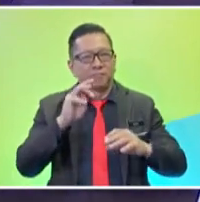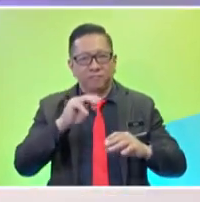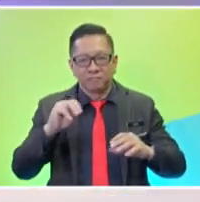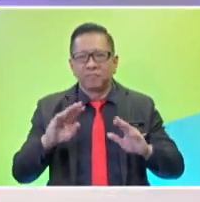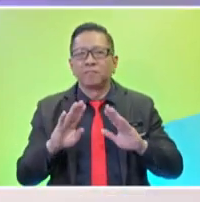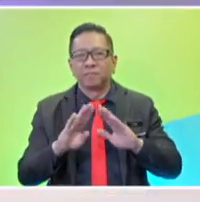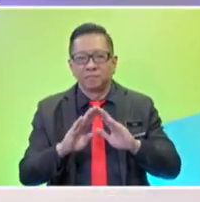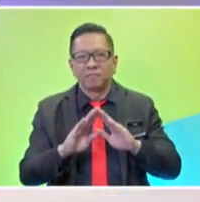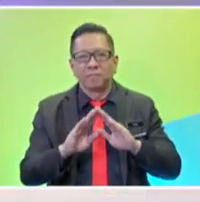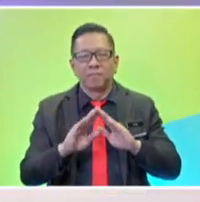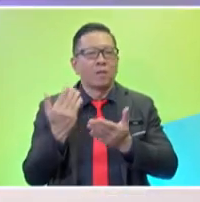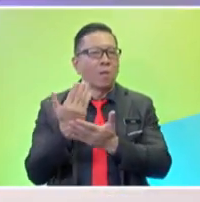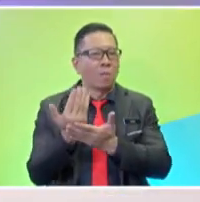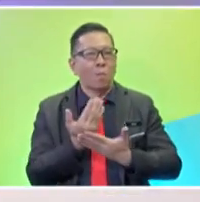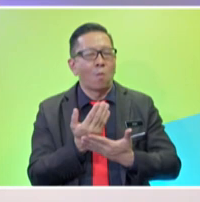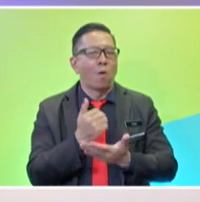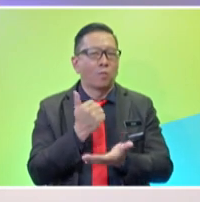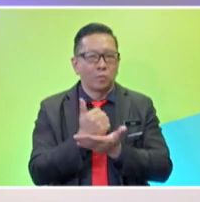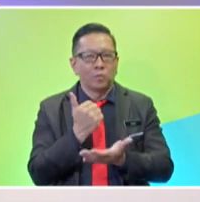Boleh minta teman